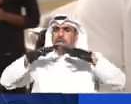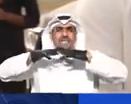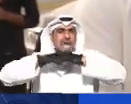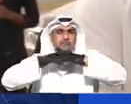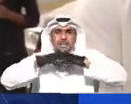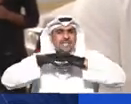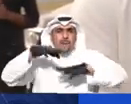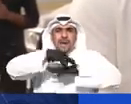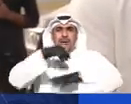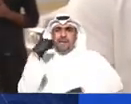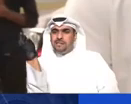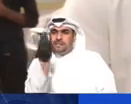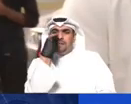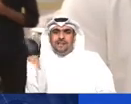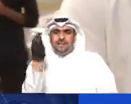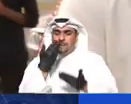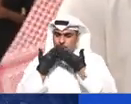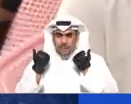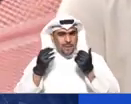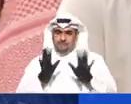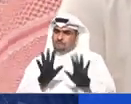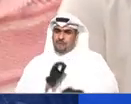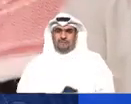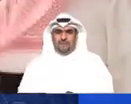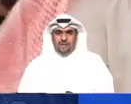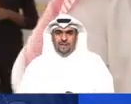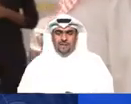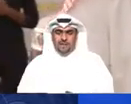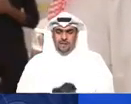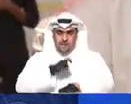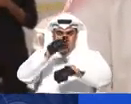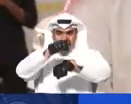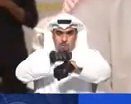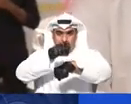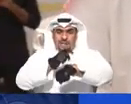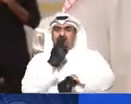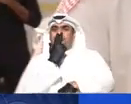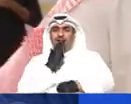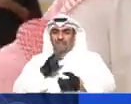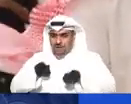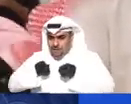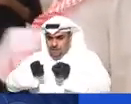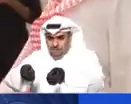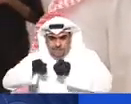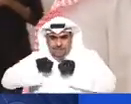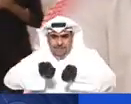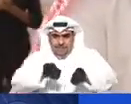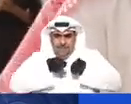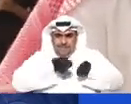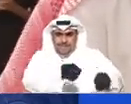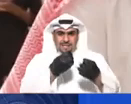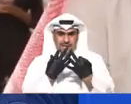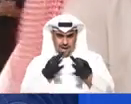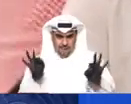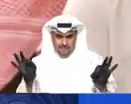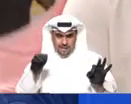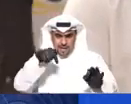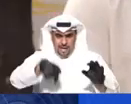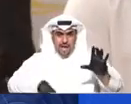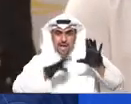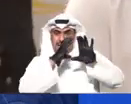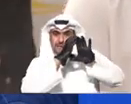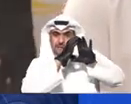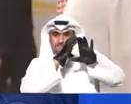للمحافظات الأخرى. طبعا هو اختيار موفق لاختيار فترة الحظر. طبعا انت مثل ما انت شايف الآليات الثقيلة صعوبة تحركها في